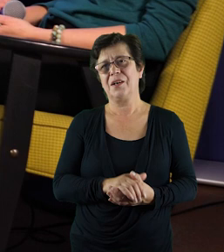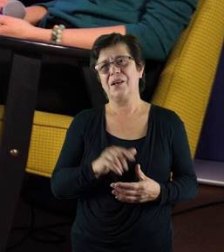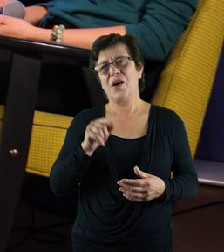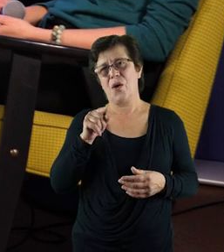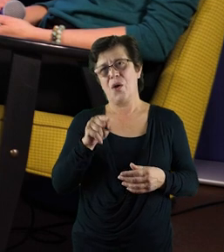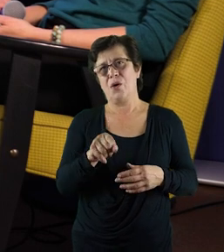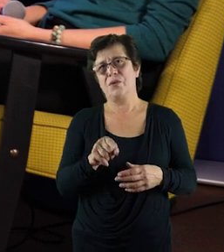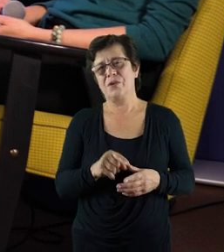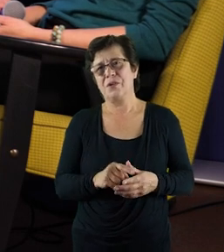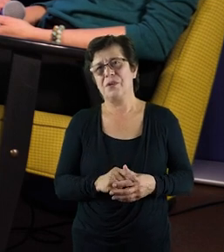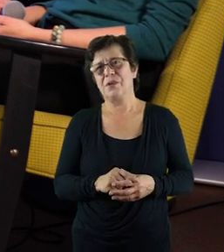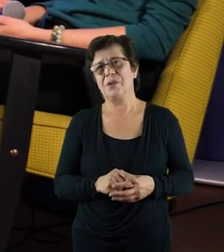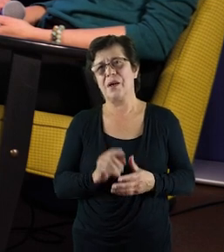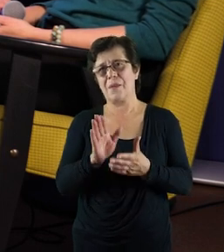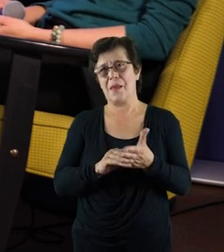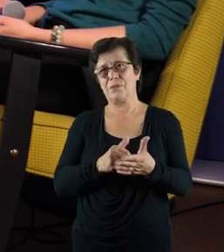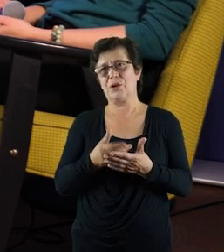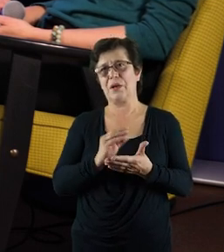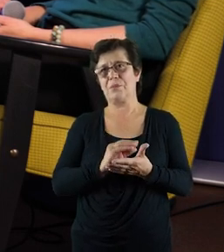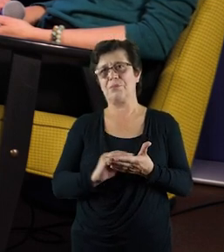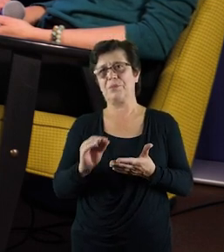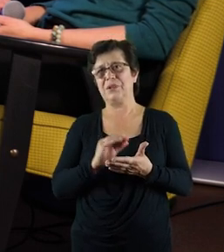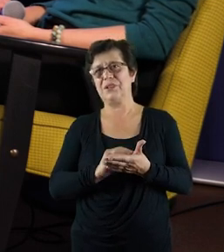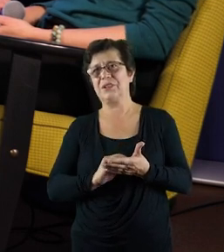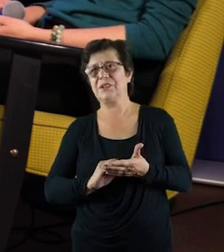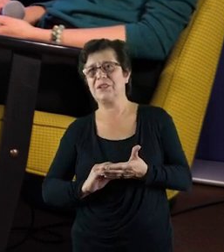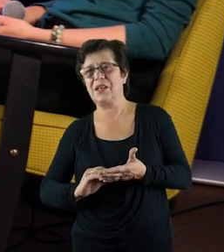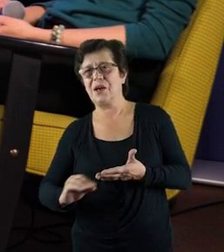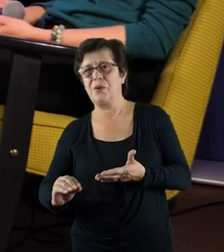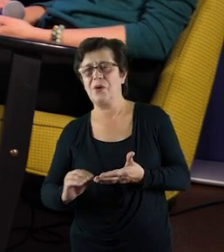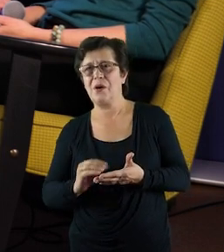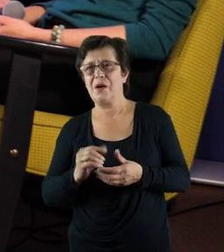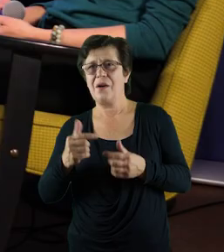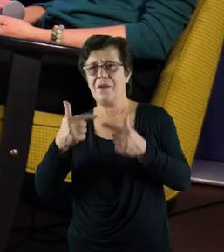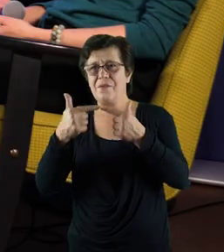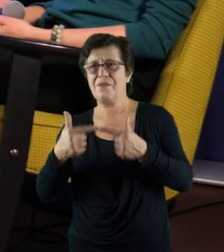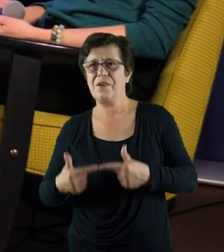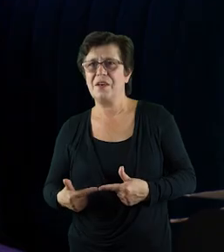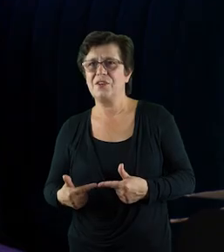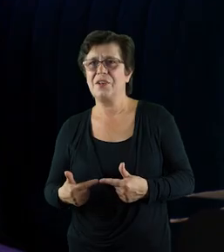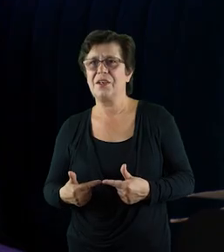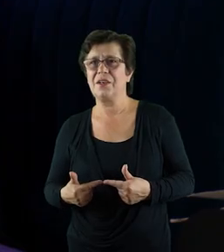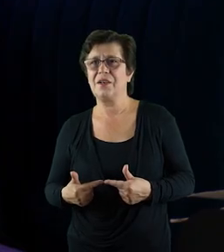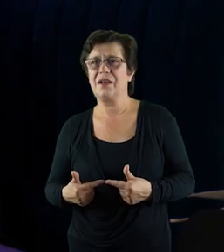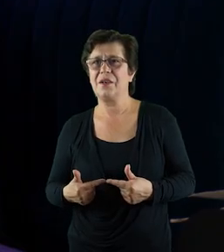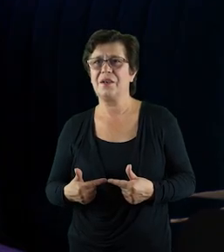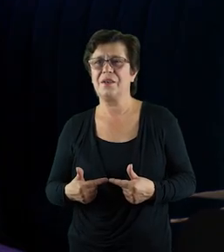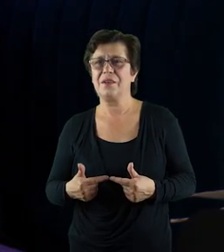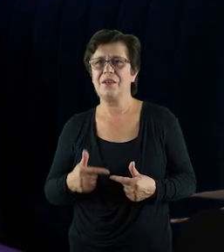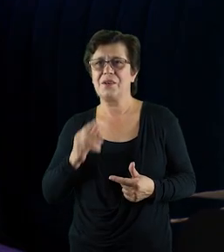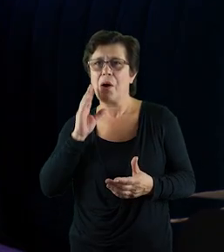on na przykład pisał do nich takie motywacyjne wiersze nawet, gdzie się